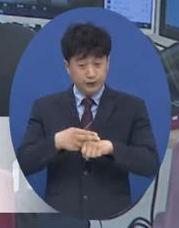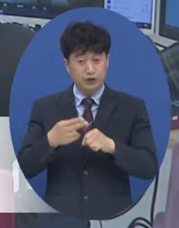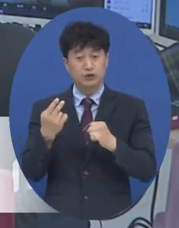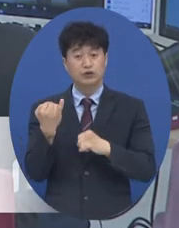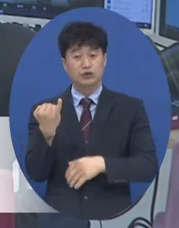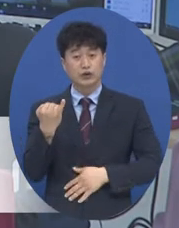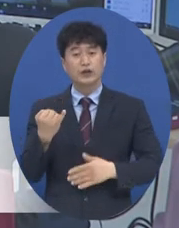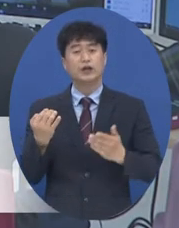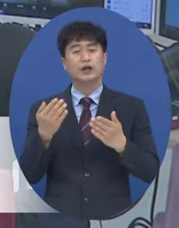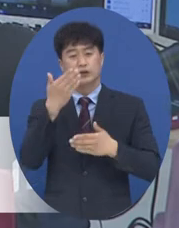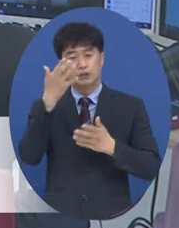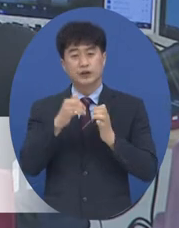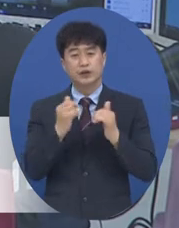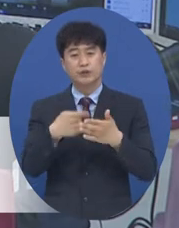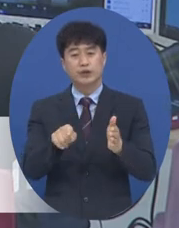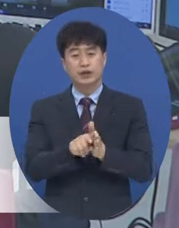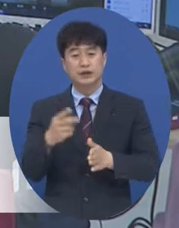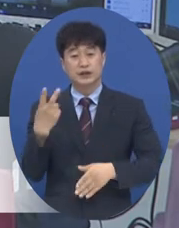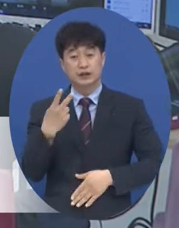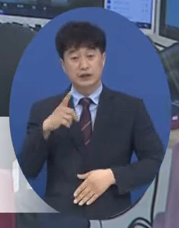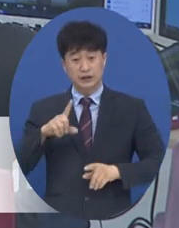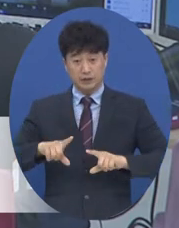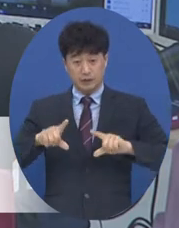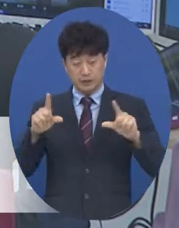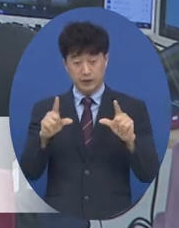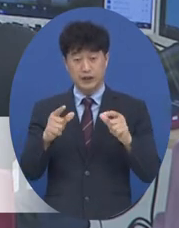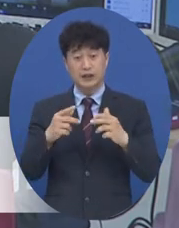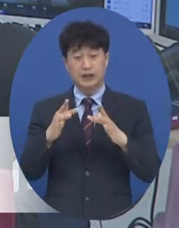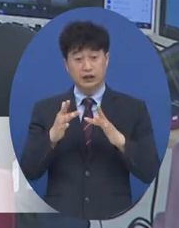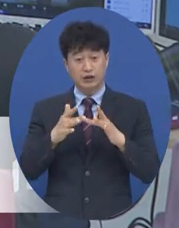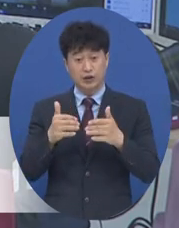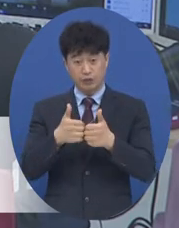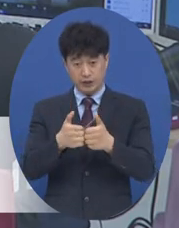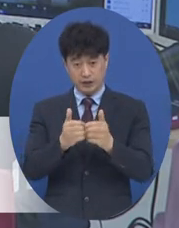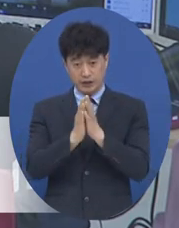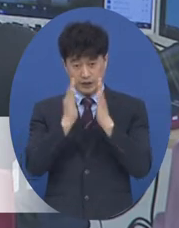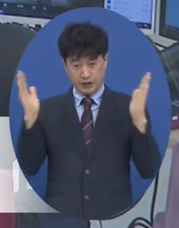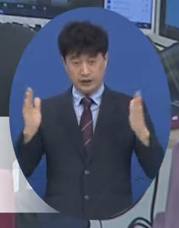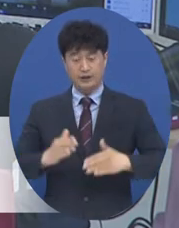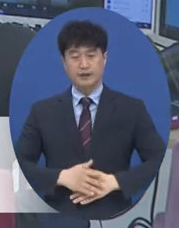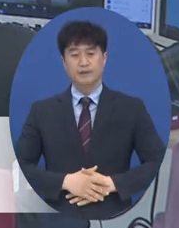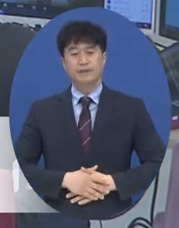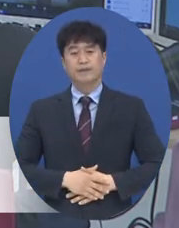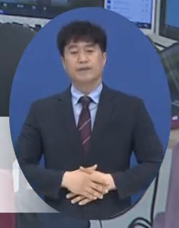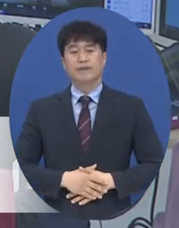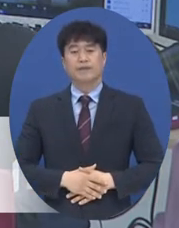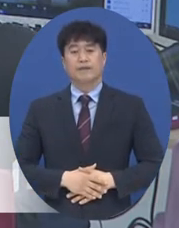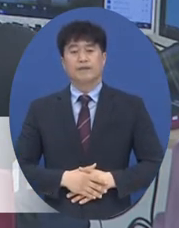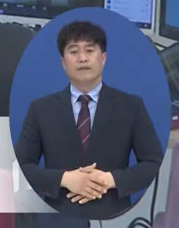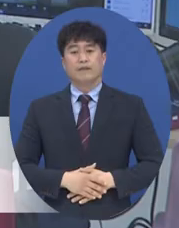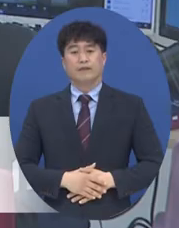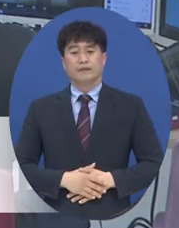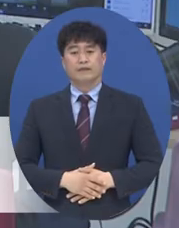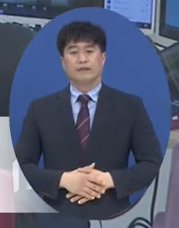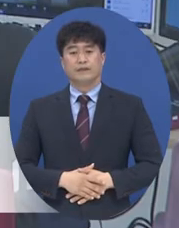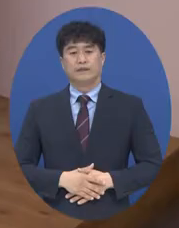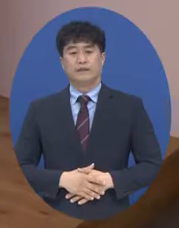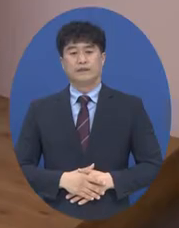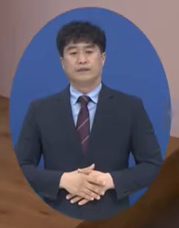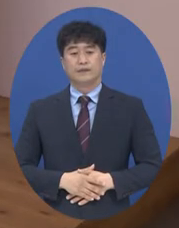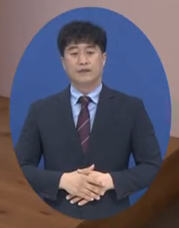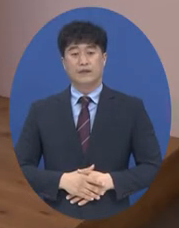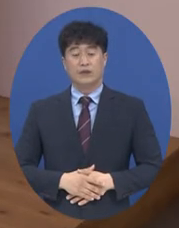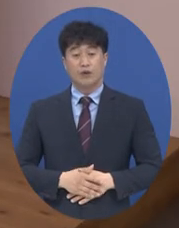된 여성 청년들을 위한 2021 청년 여성 온라인 포럼을 열었습니다. 구영슬 기자가 현장 담아왔습니다.